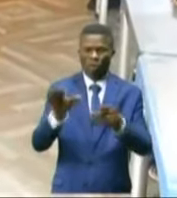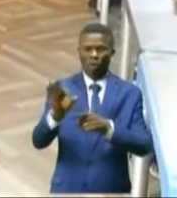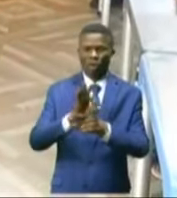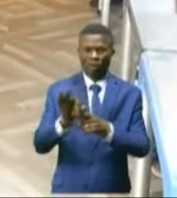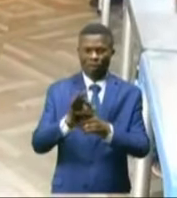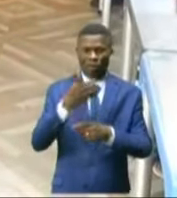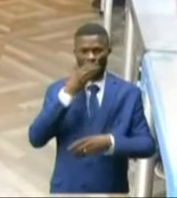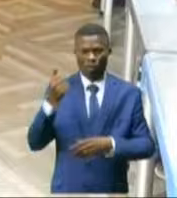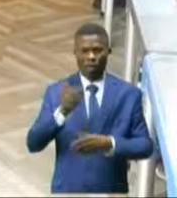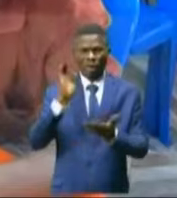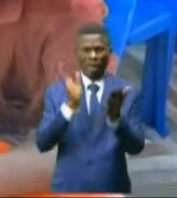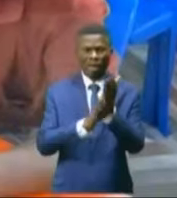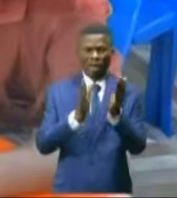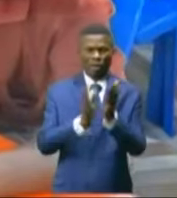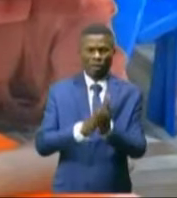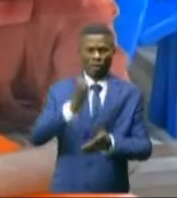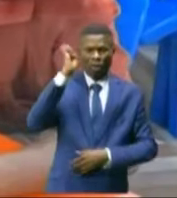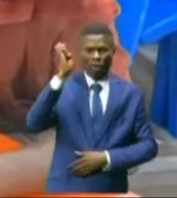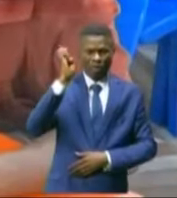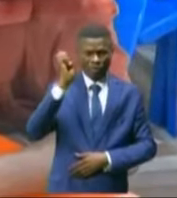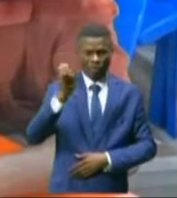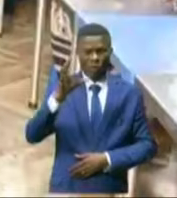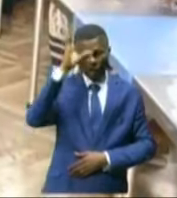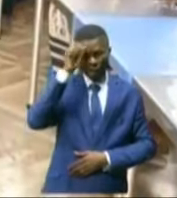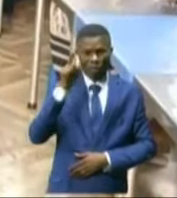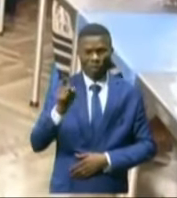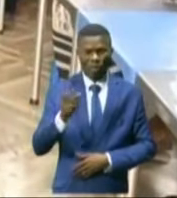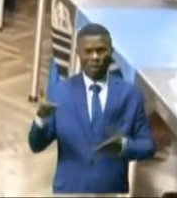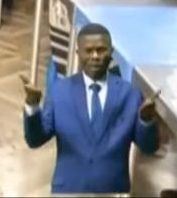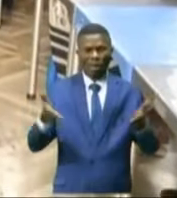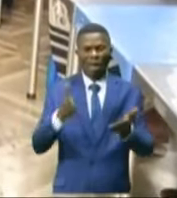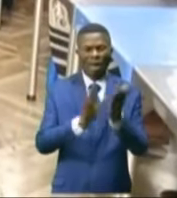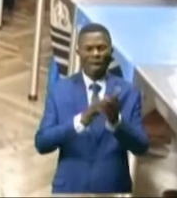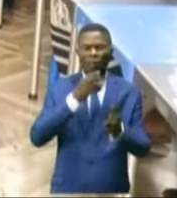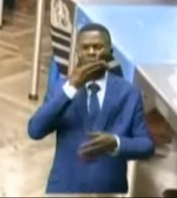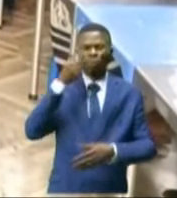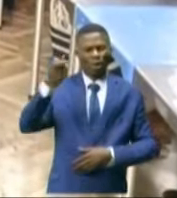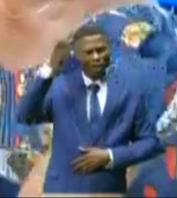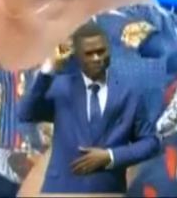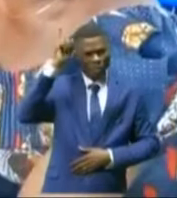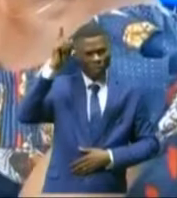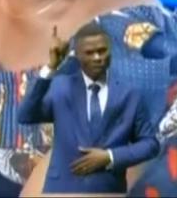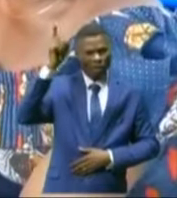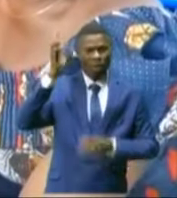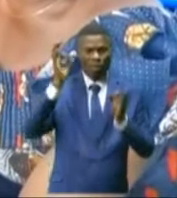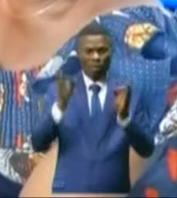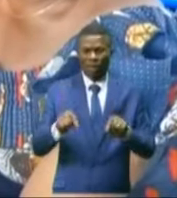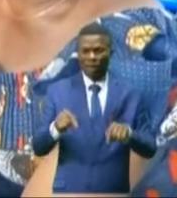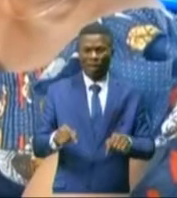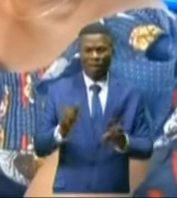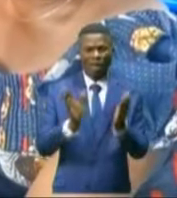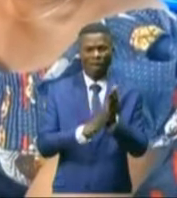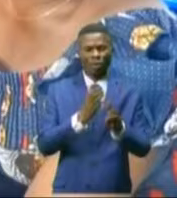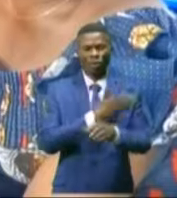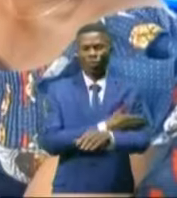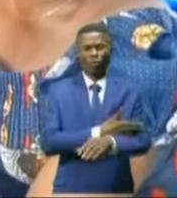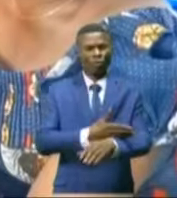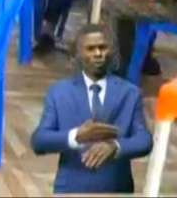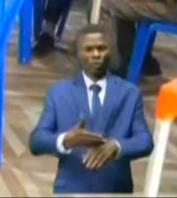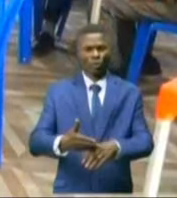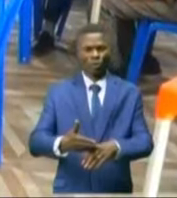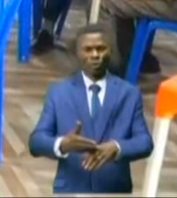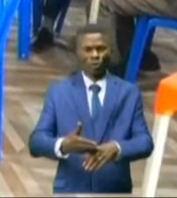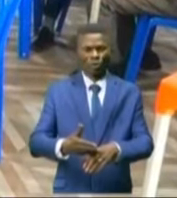Les collèges évangéliques Milundu-Vanga étaient parmi les meilleures écoles de l'époque. Aujourd'hui, présente